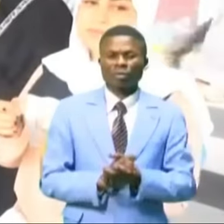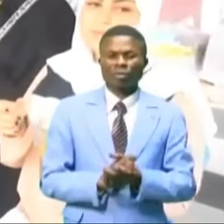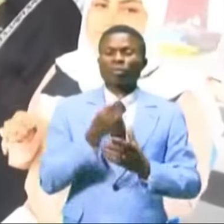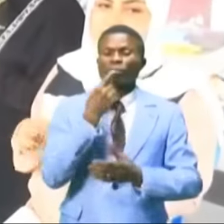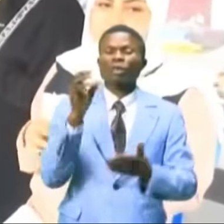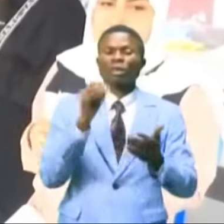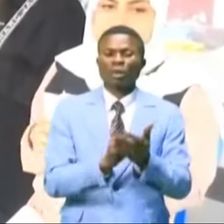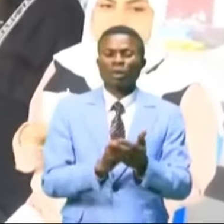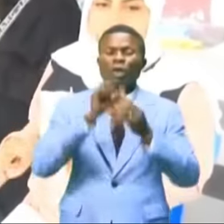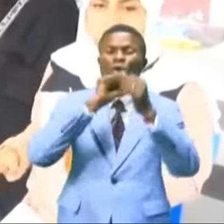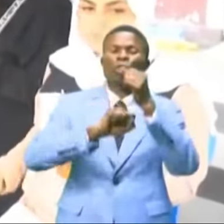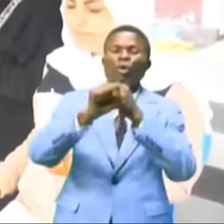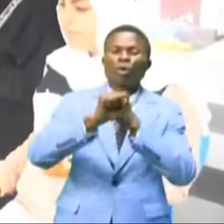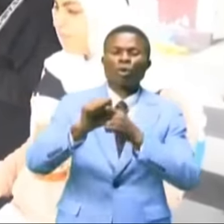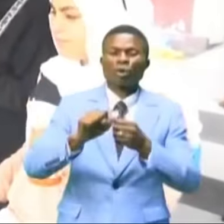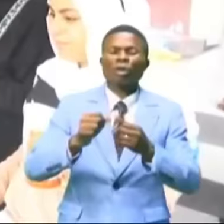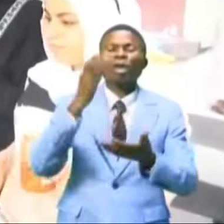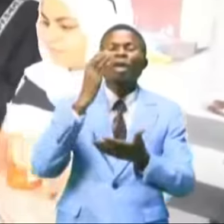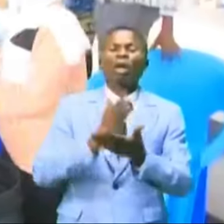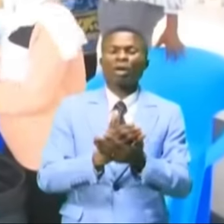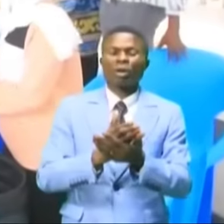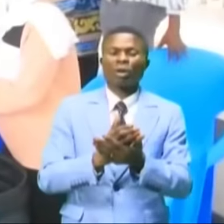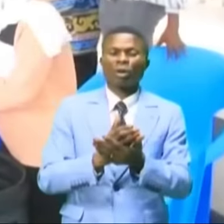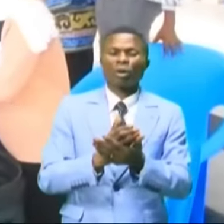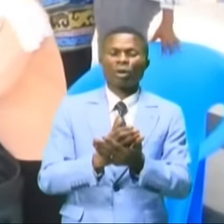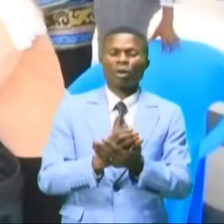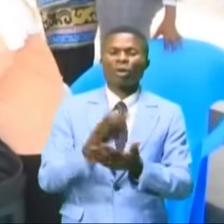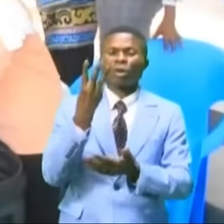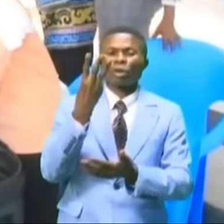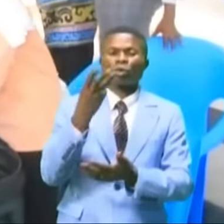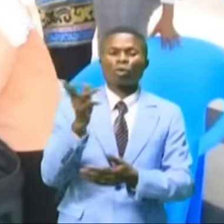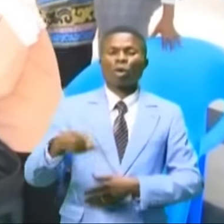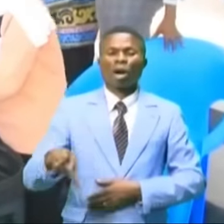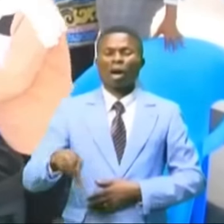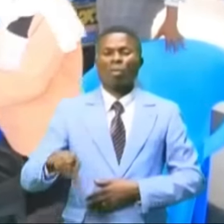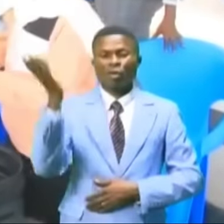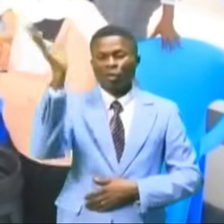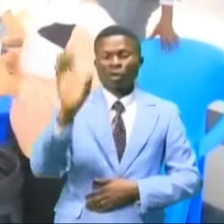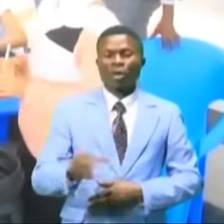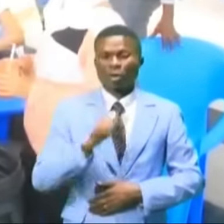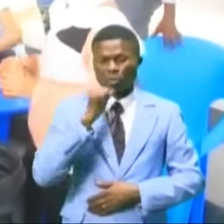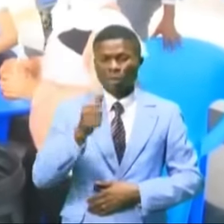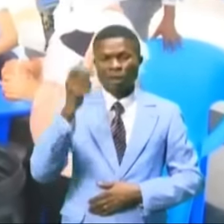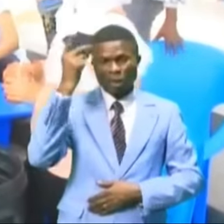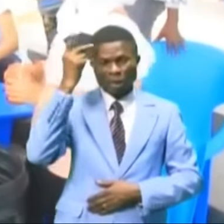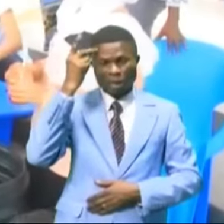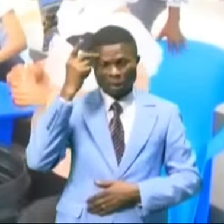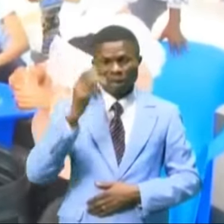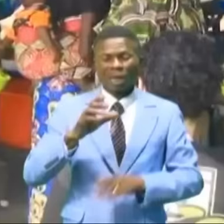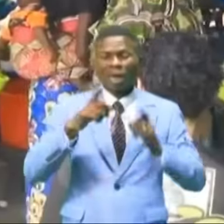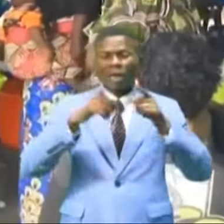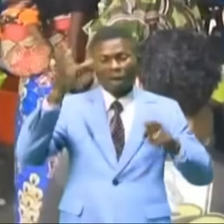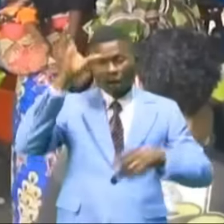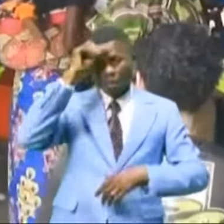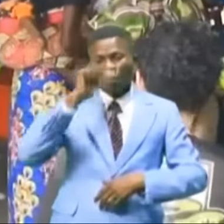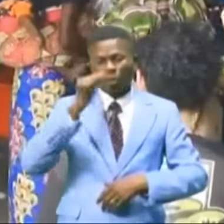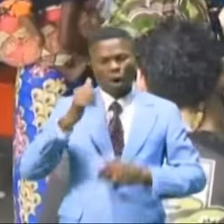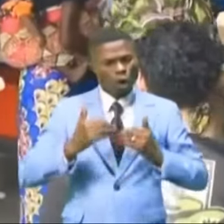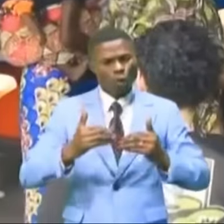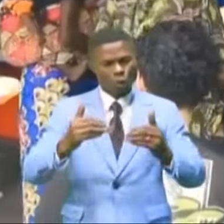souligner que la campagne ne va pas se limiter aux seules provinces du Congo central, Kinshasa et les Grands Bandundu. Elle